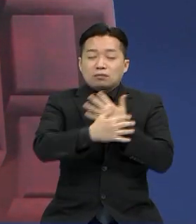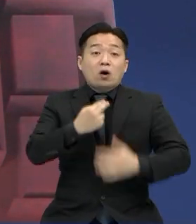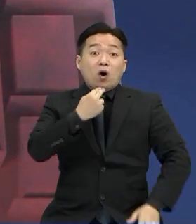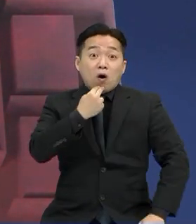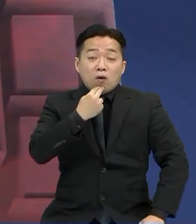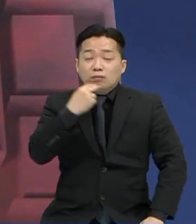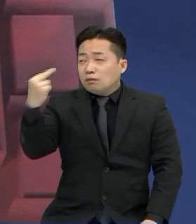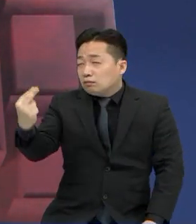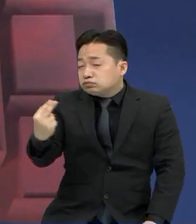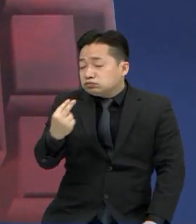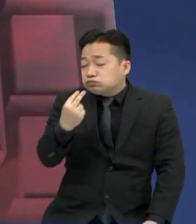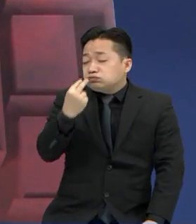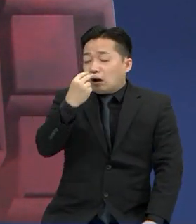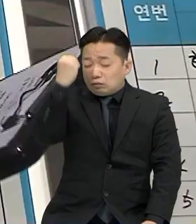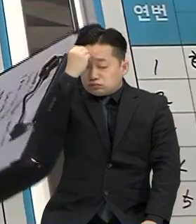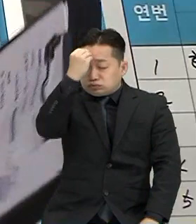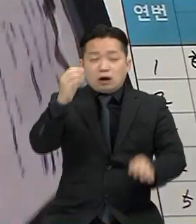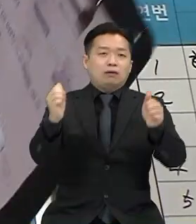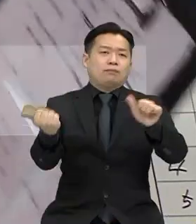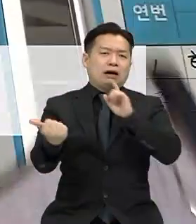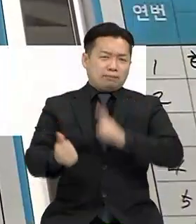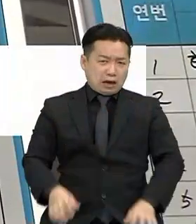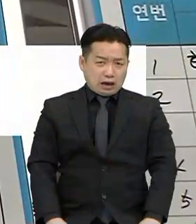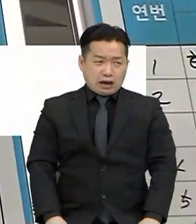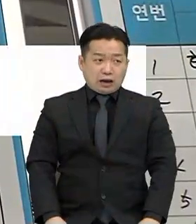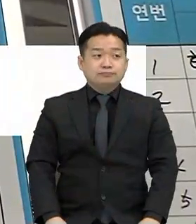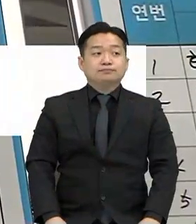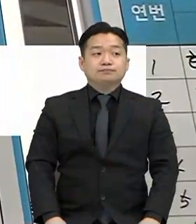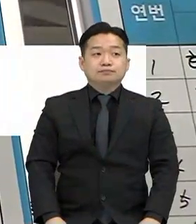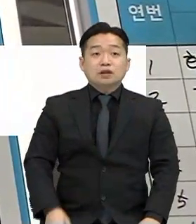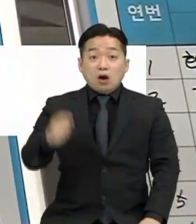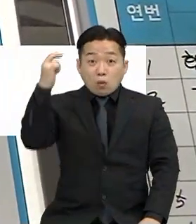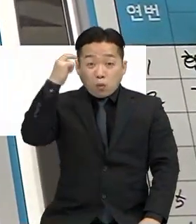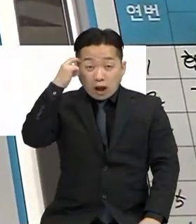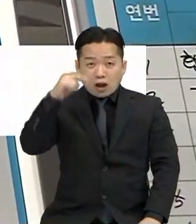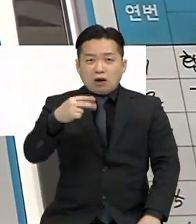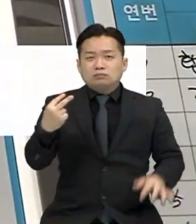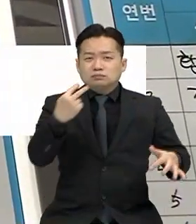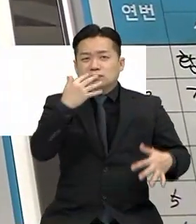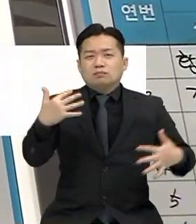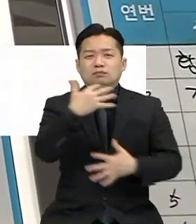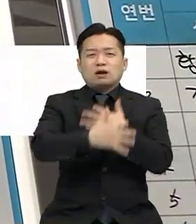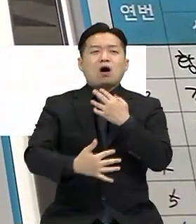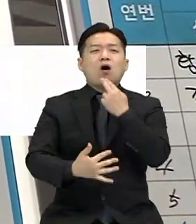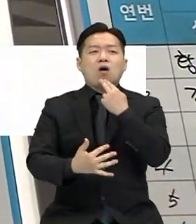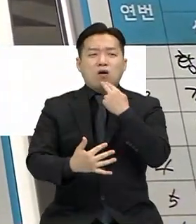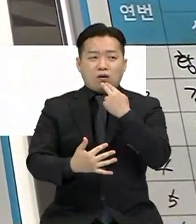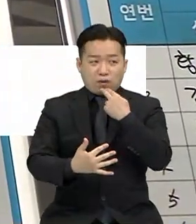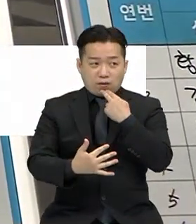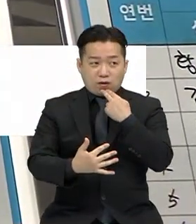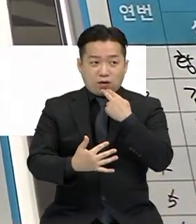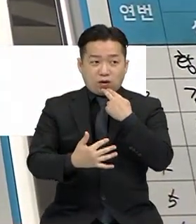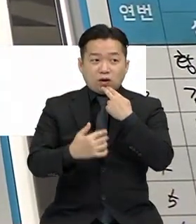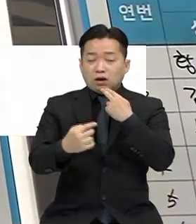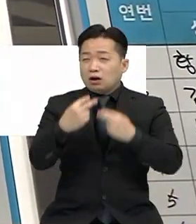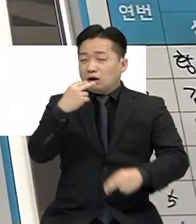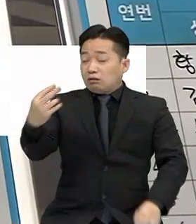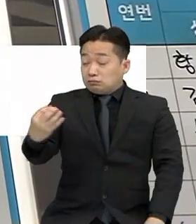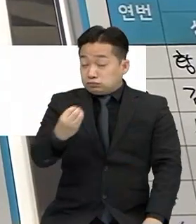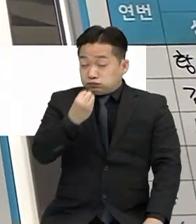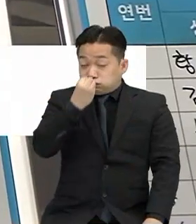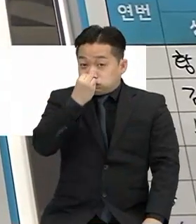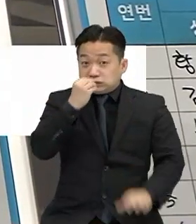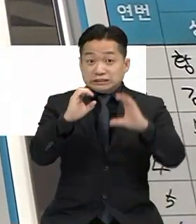질식을 일으킨 걸로 알려졌습니다. 밀폐된 공간이기 때문에요. 거기에서 노출된 상태로 있으면